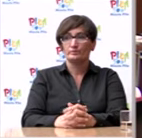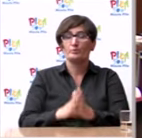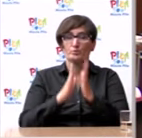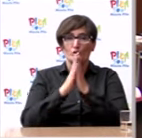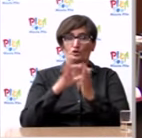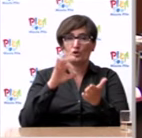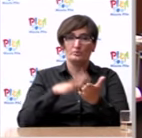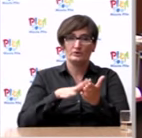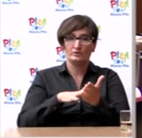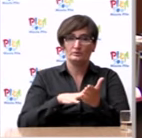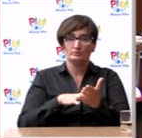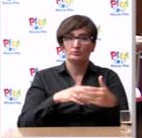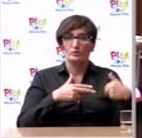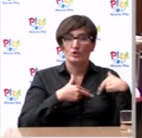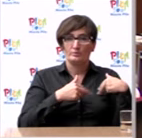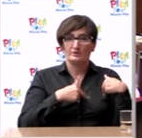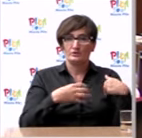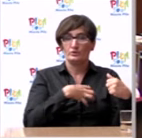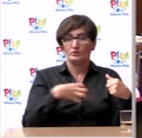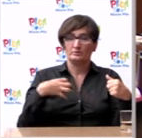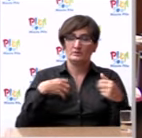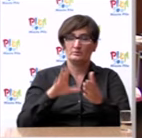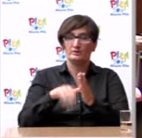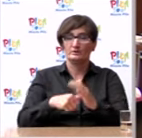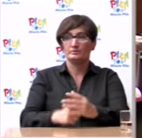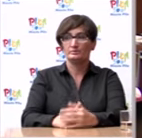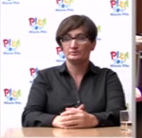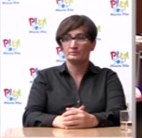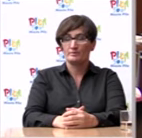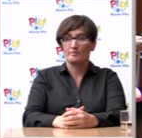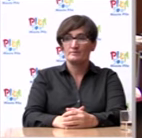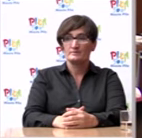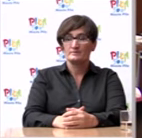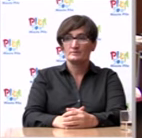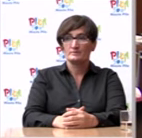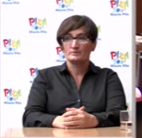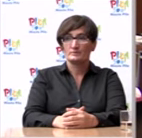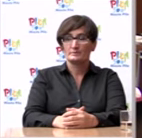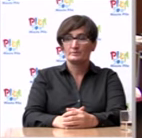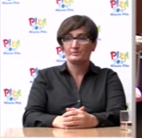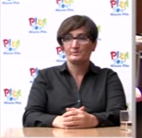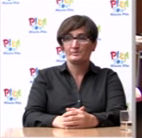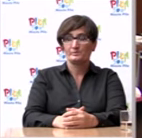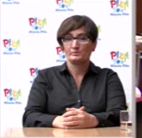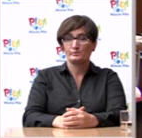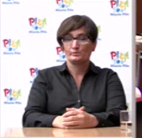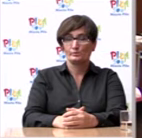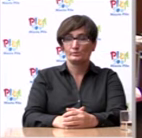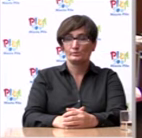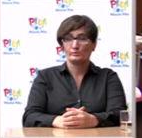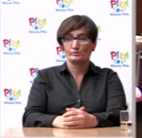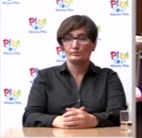opinię przewodniczącego Komisji Gospodarki Miejskiej. Pan przewodniczący Jacek Bogusławski. Panie przewodniczący, Wysoka